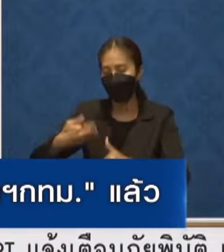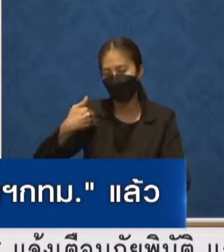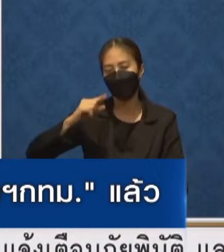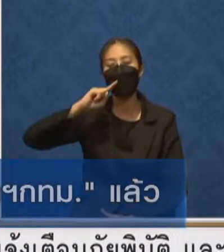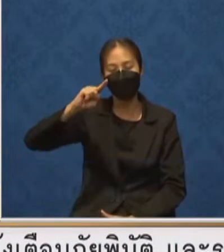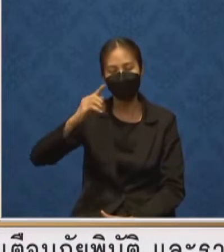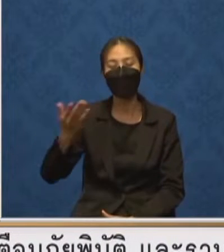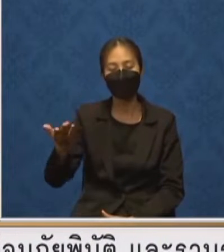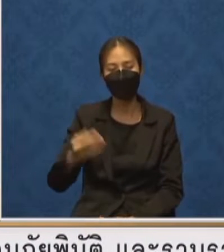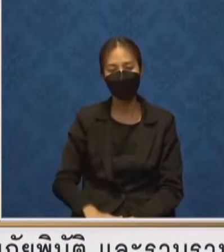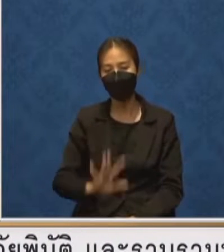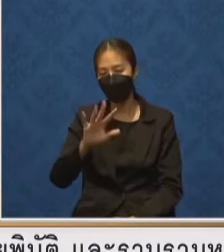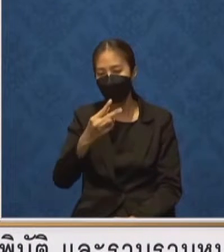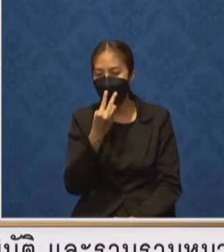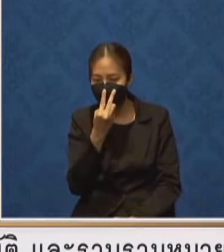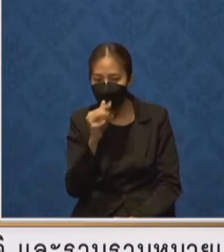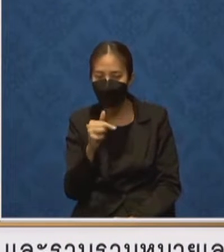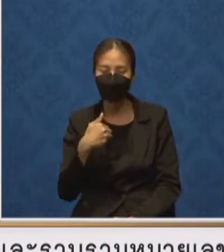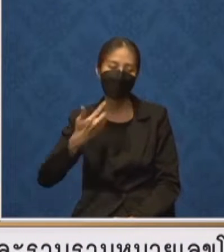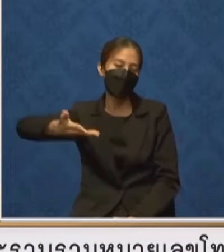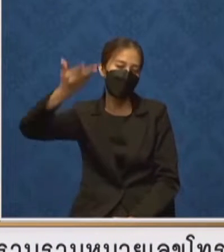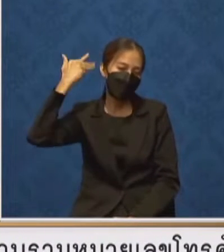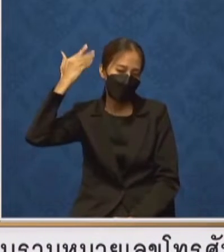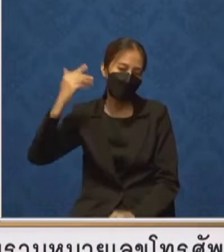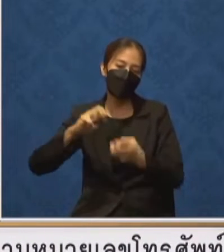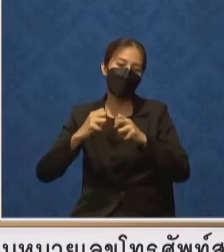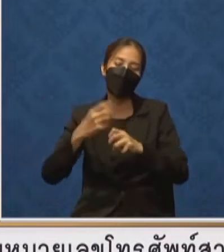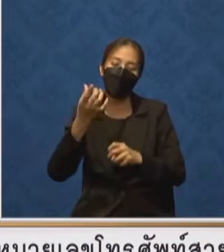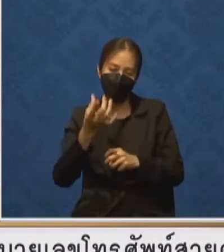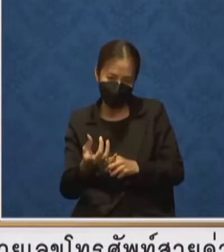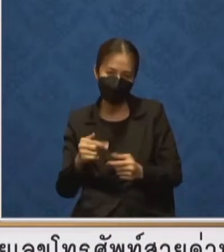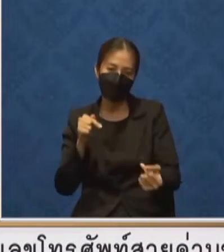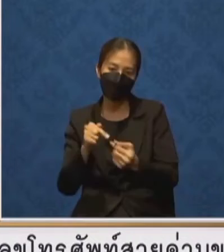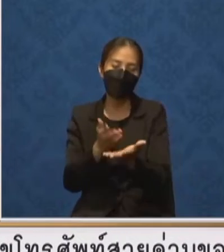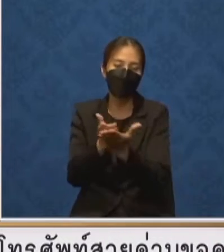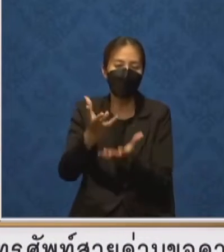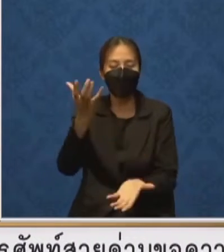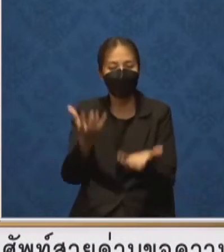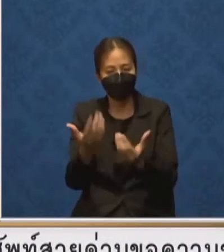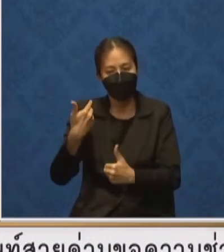นะครับพร้อมระบุว่าเขาคงต้องมาคุยกับนายกก่อนนะเขาต้องมาอยู่แล้ว